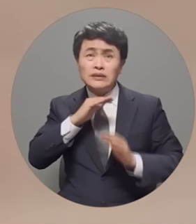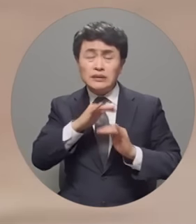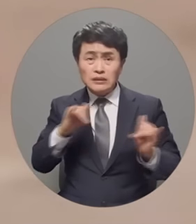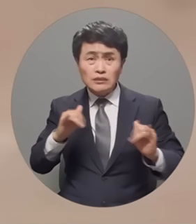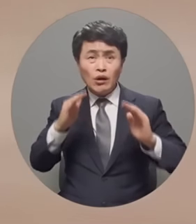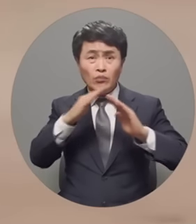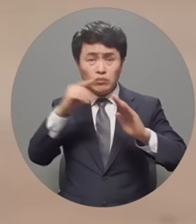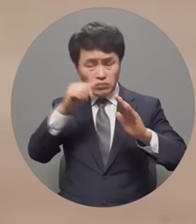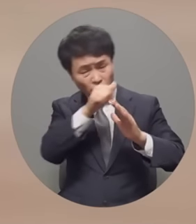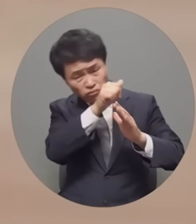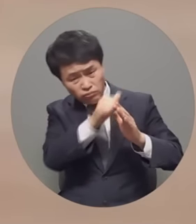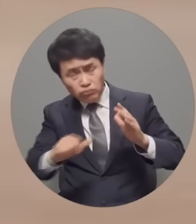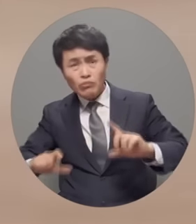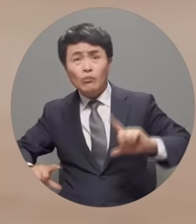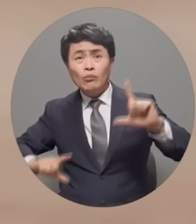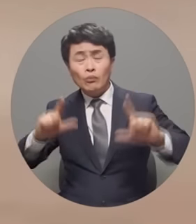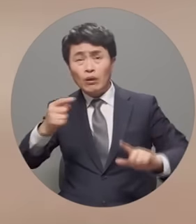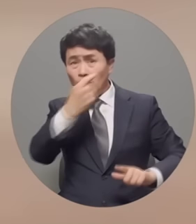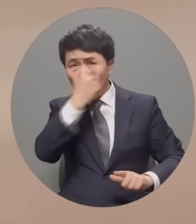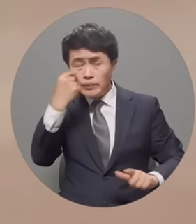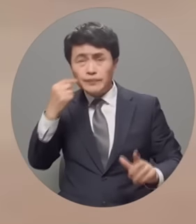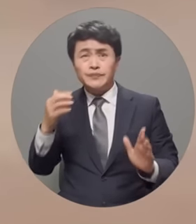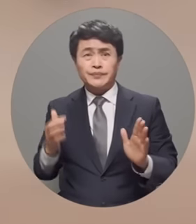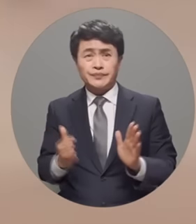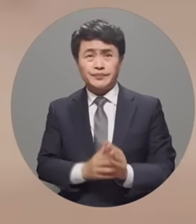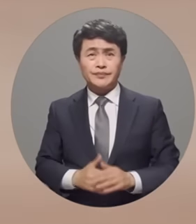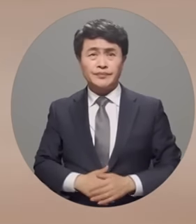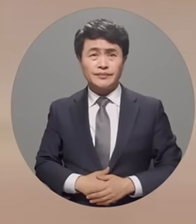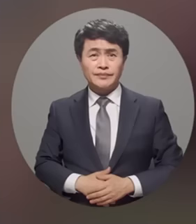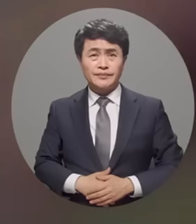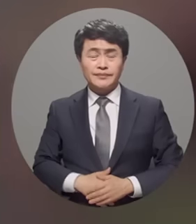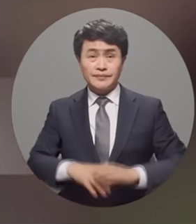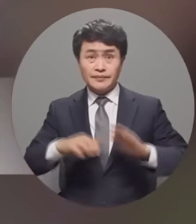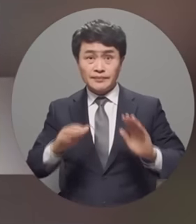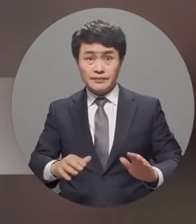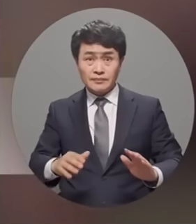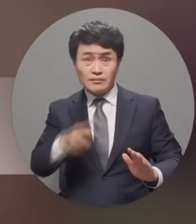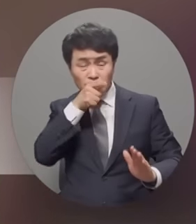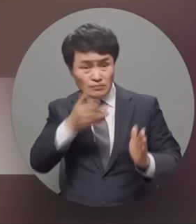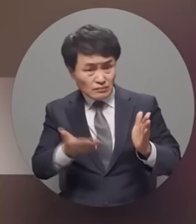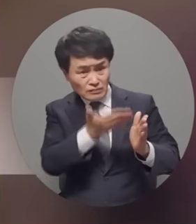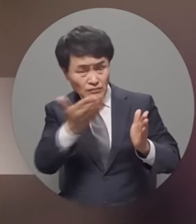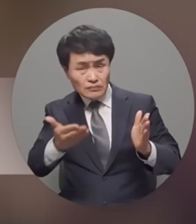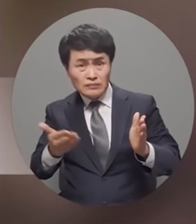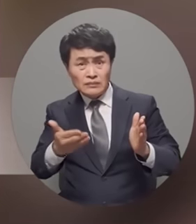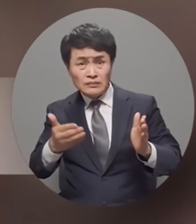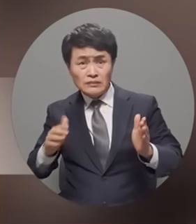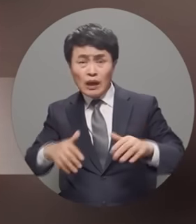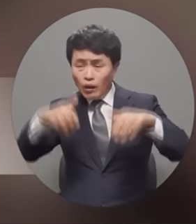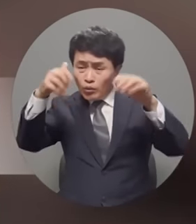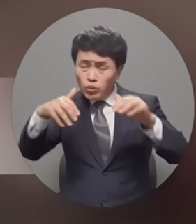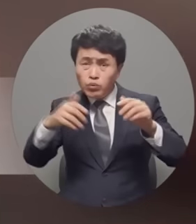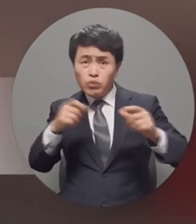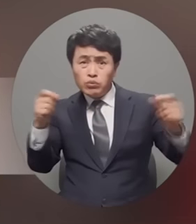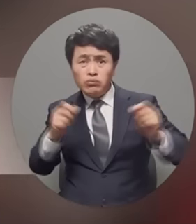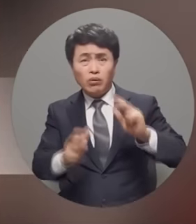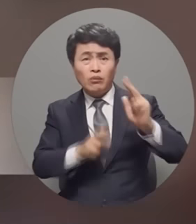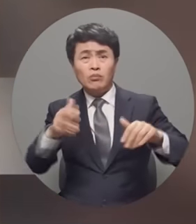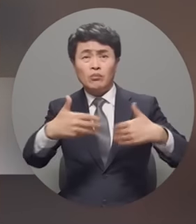물속으로 빨려들어가는 모습도 확인됐습니다. 최대 저수 용량을 초과하는 폭우에 인근